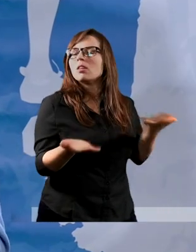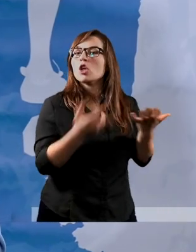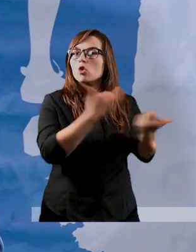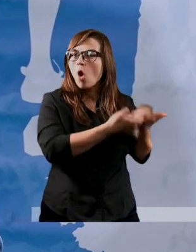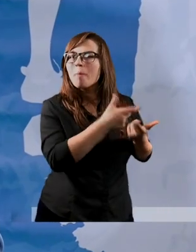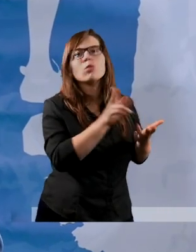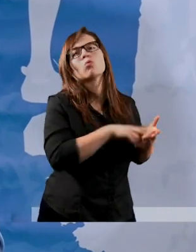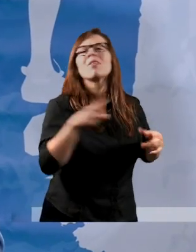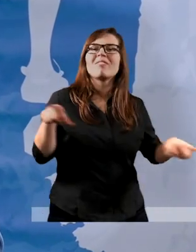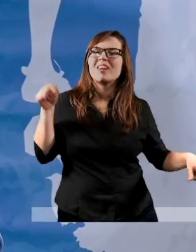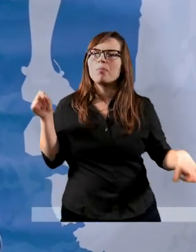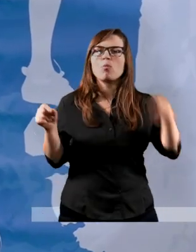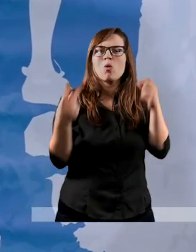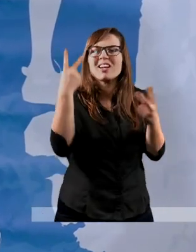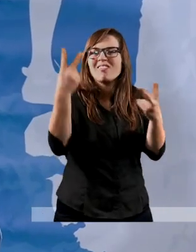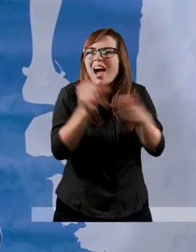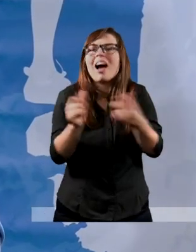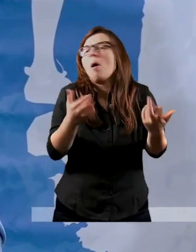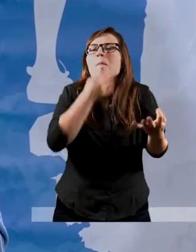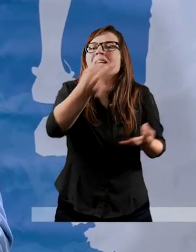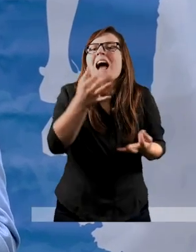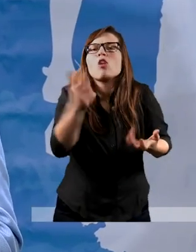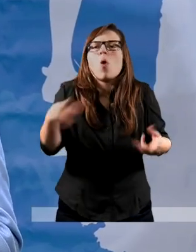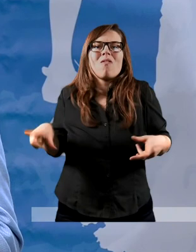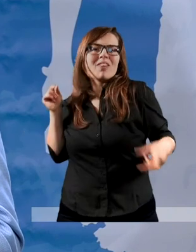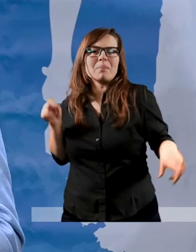nie zrobić. Pytanie, co wtedy wybierałeś?